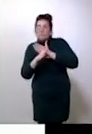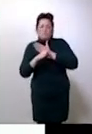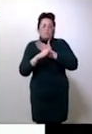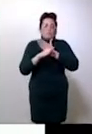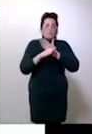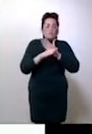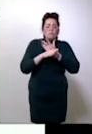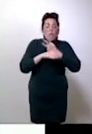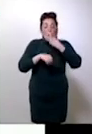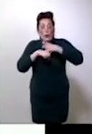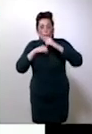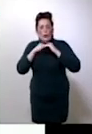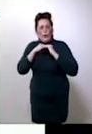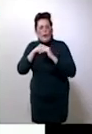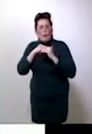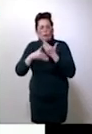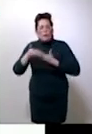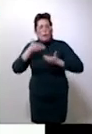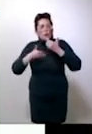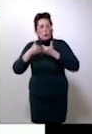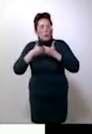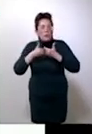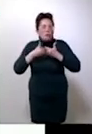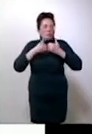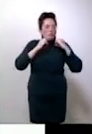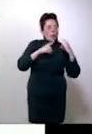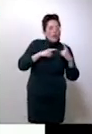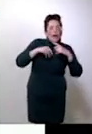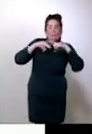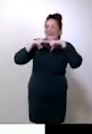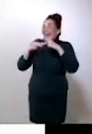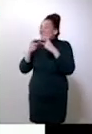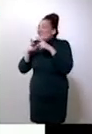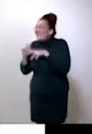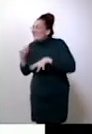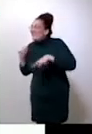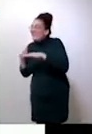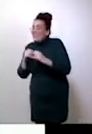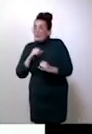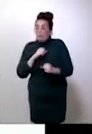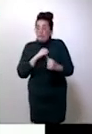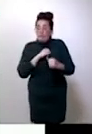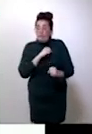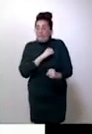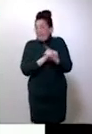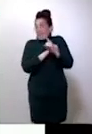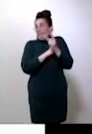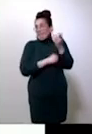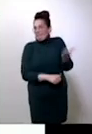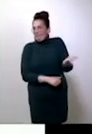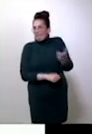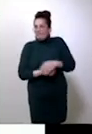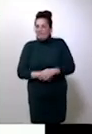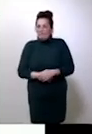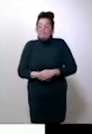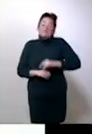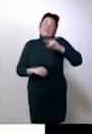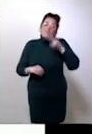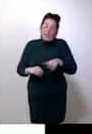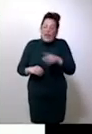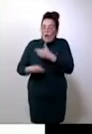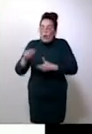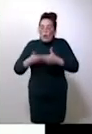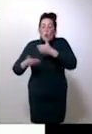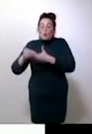mouvement général de construction sur la ville. Le béton, c'est l'enfant chéri de la promotion, puisque